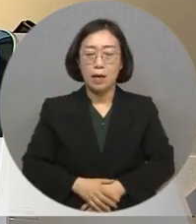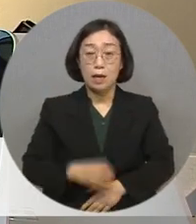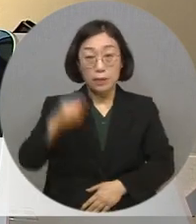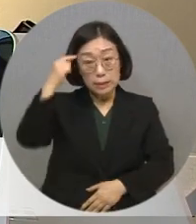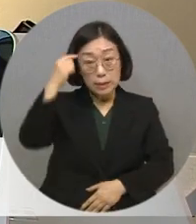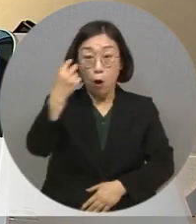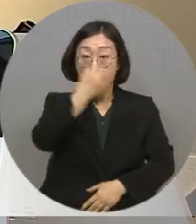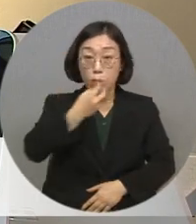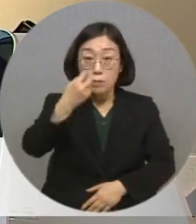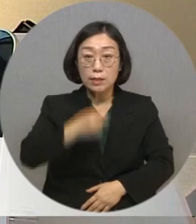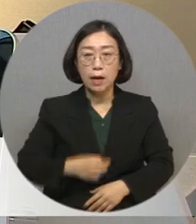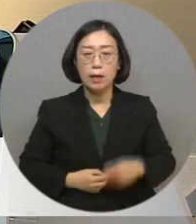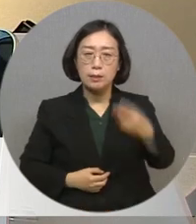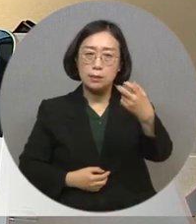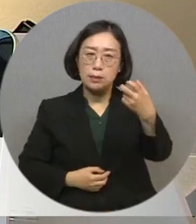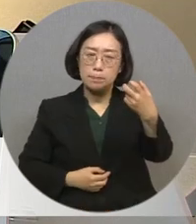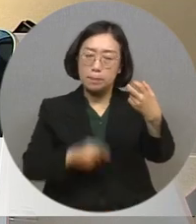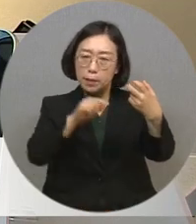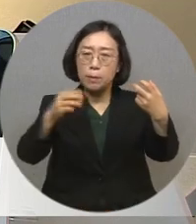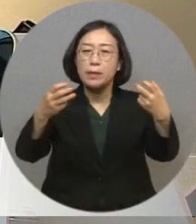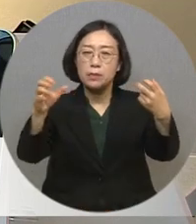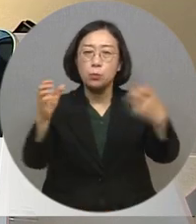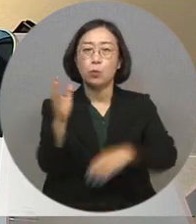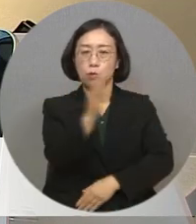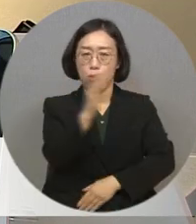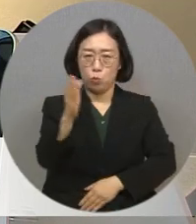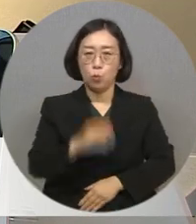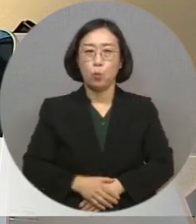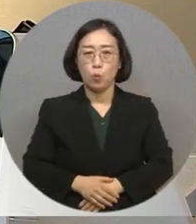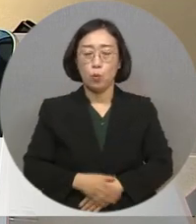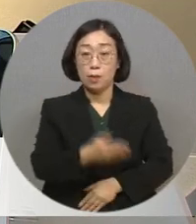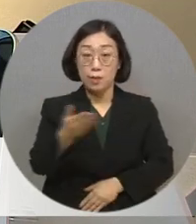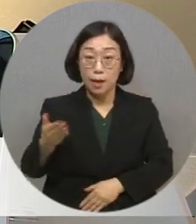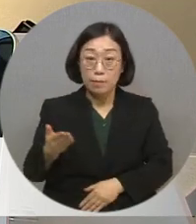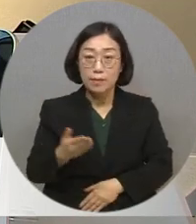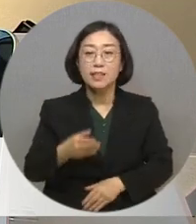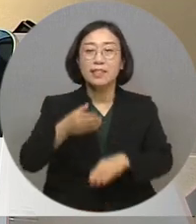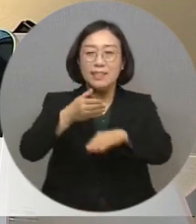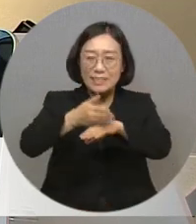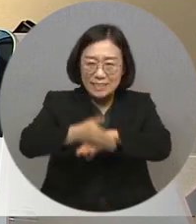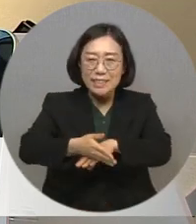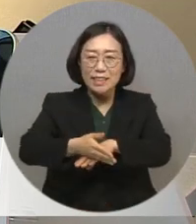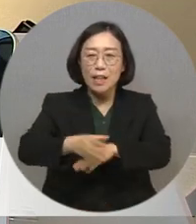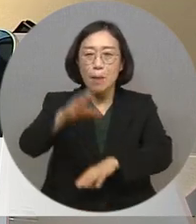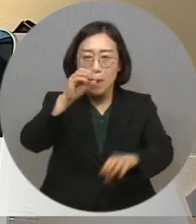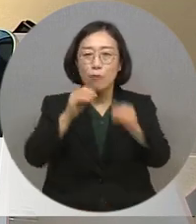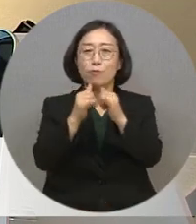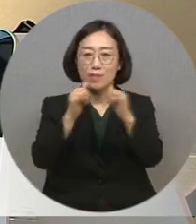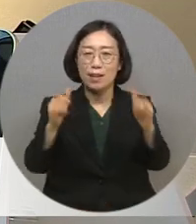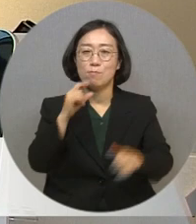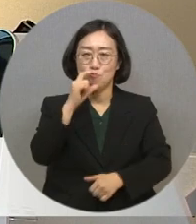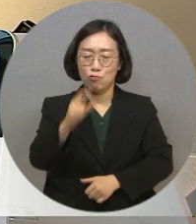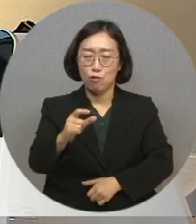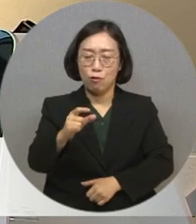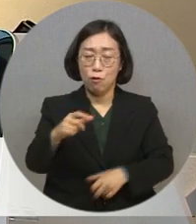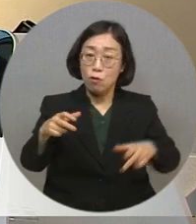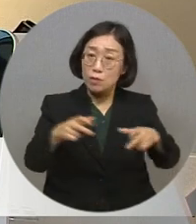70에서 85 사이의 범주에 있는 사람들을 지칭합니다. 이들은 지적장애인이